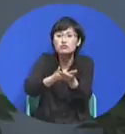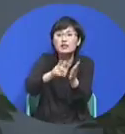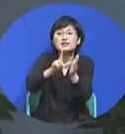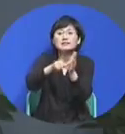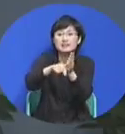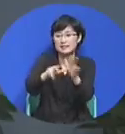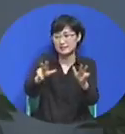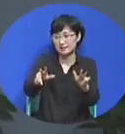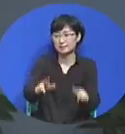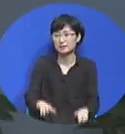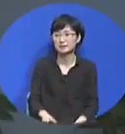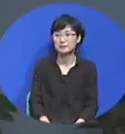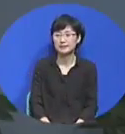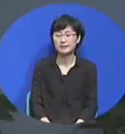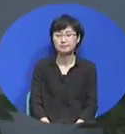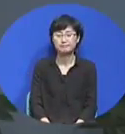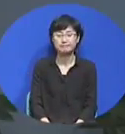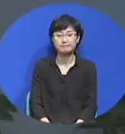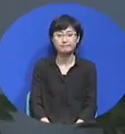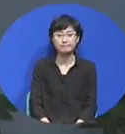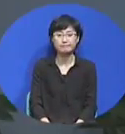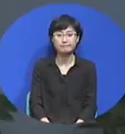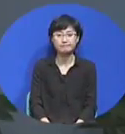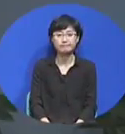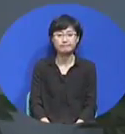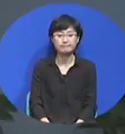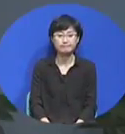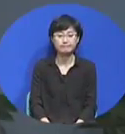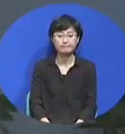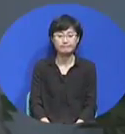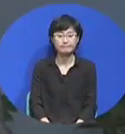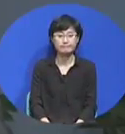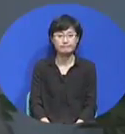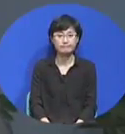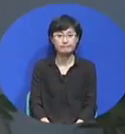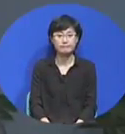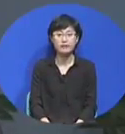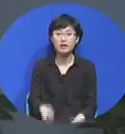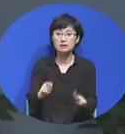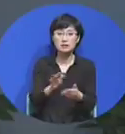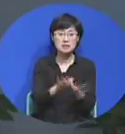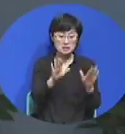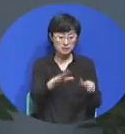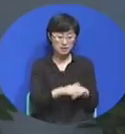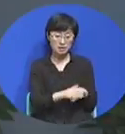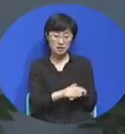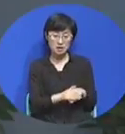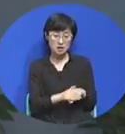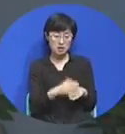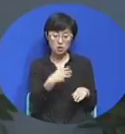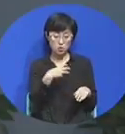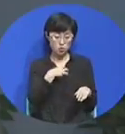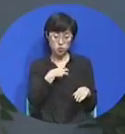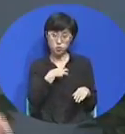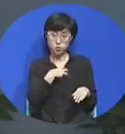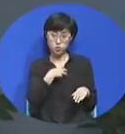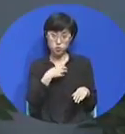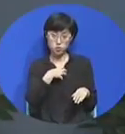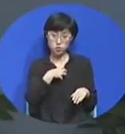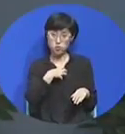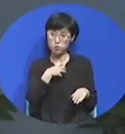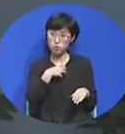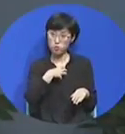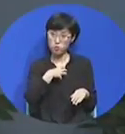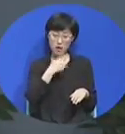the churches that are worshiping the Lord, tremendous things are happening at this moment. 그래서 그런 큰 위기 가운데 있을 때 하나님이